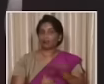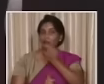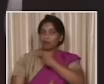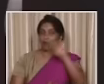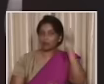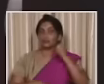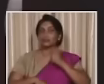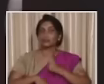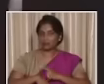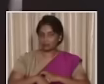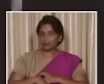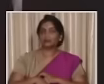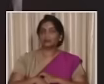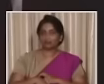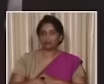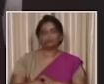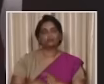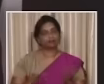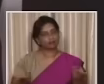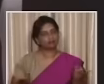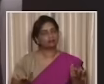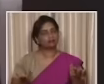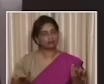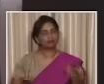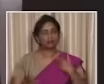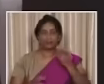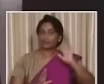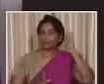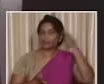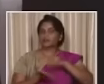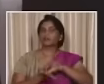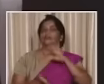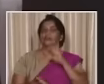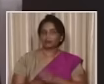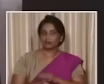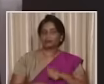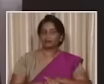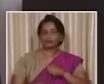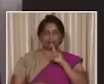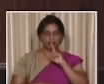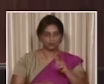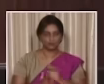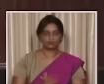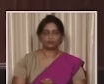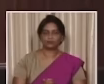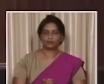බන්නපු අවස්ථාවේ කියලා ඒකත් ඉතිහාසගත වෙනවයි කියන එක මම මේ අවස්ථාවේ ප්‍රකාශ